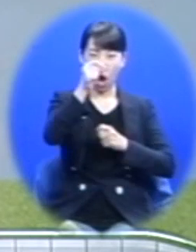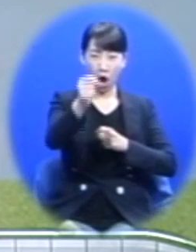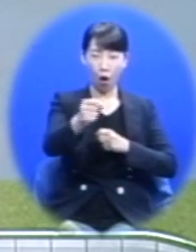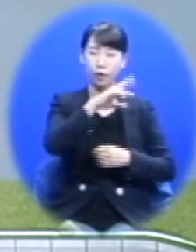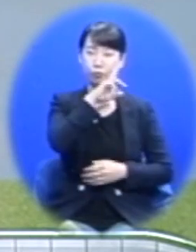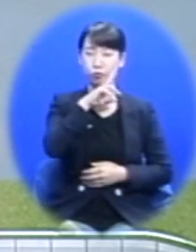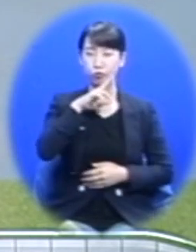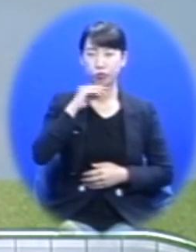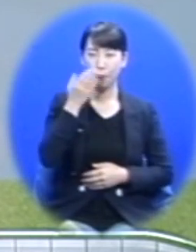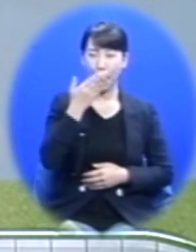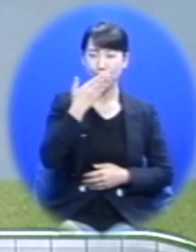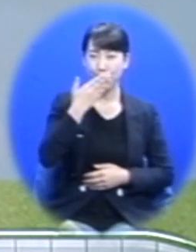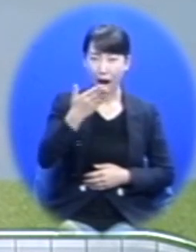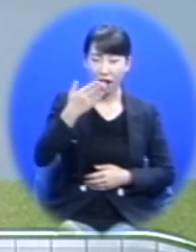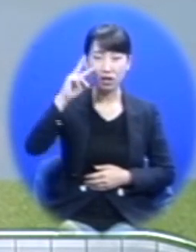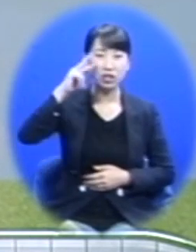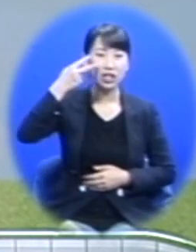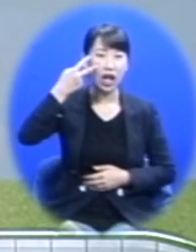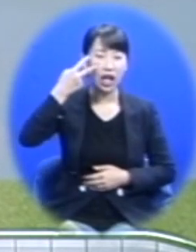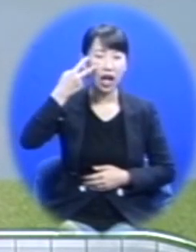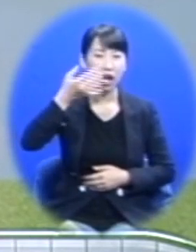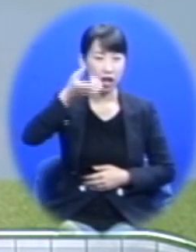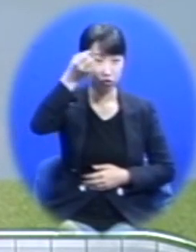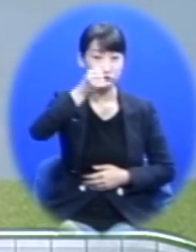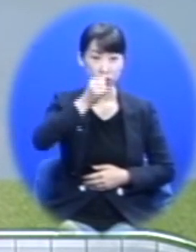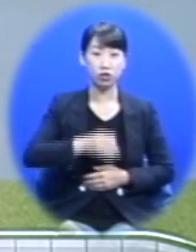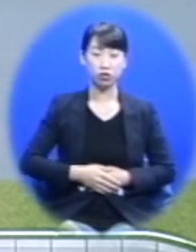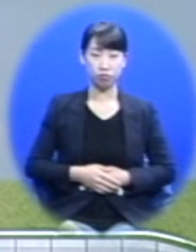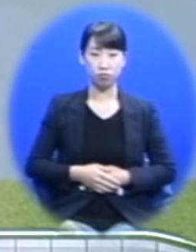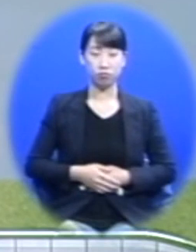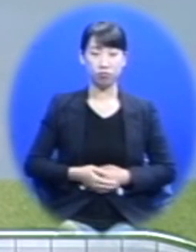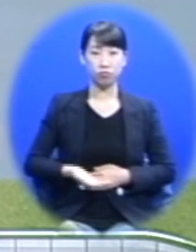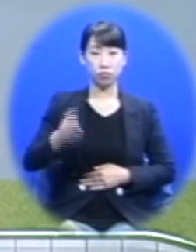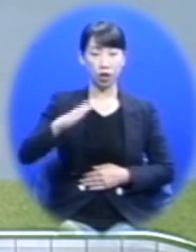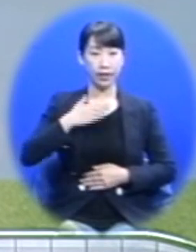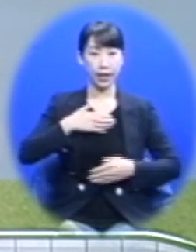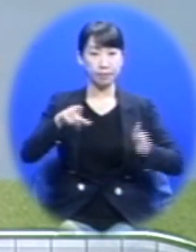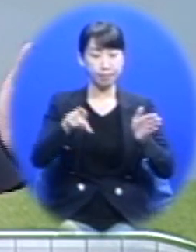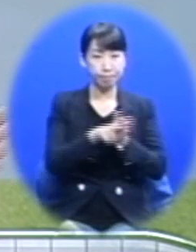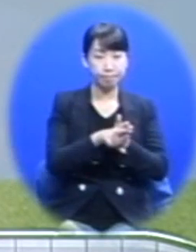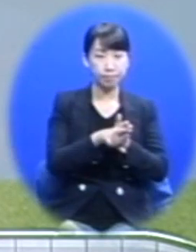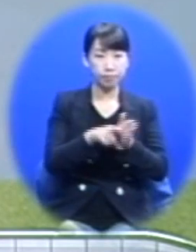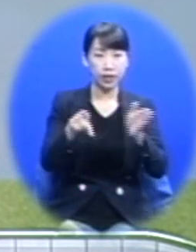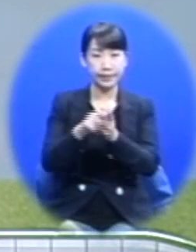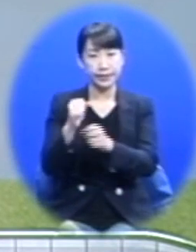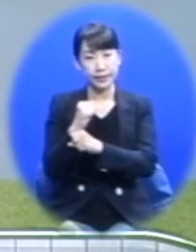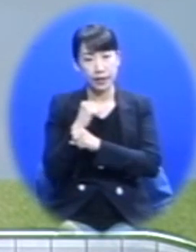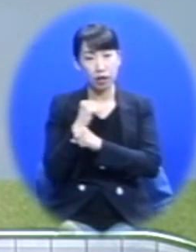있을 것이라고 하는 착각에 빠져 있을 때가 있습니다. 그런데 자기가 믿었던 것, 자기가 의지했던 것이 무너졌을